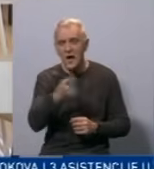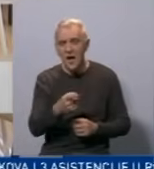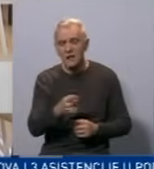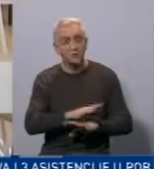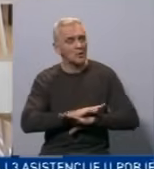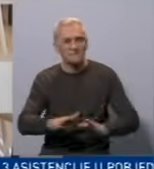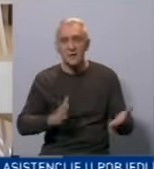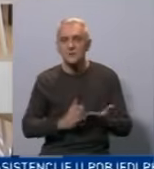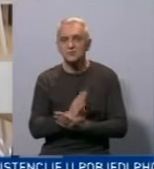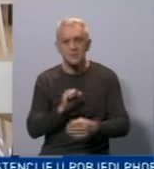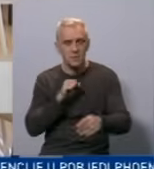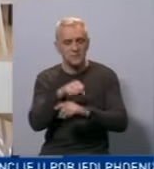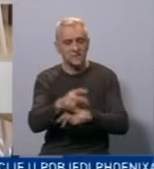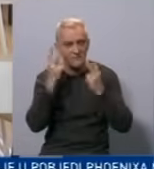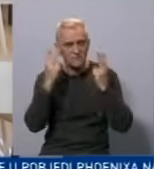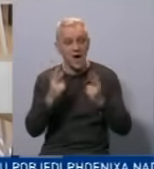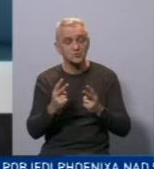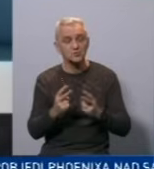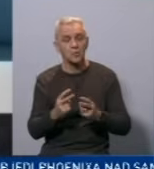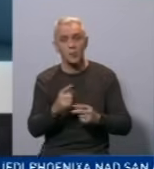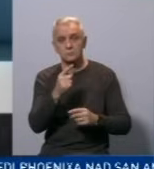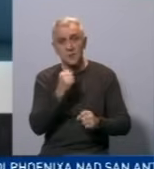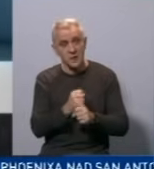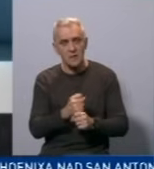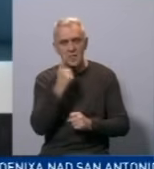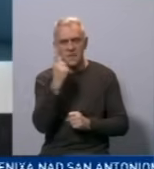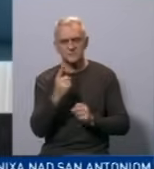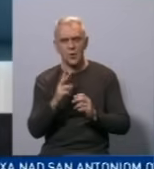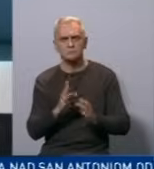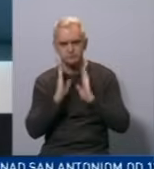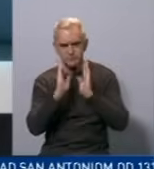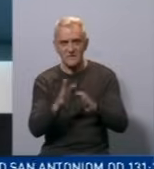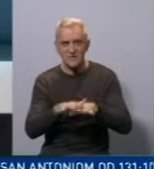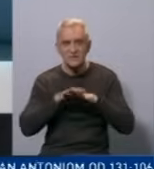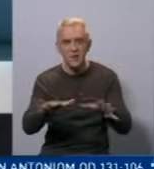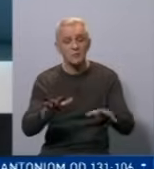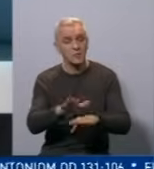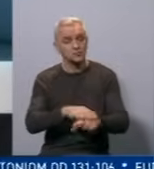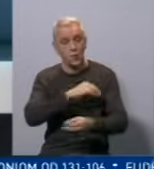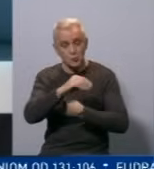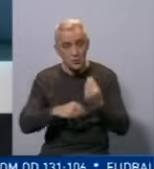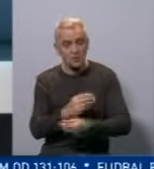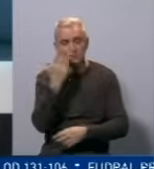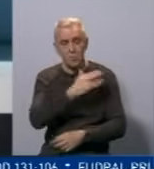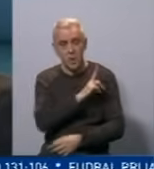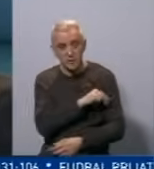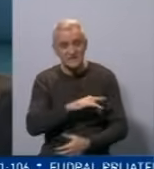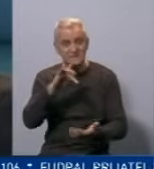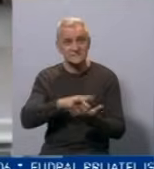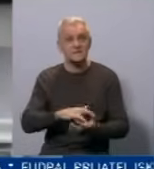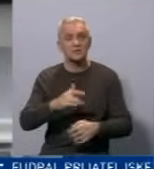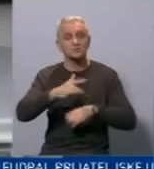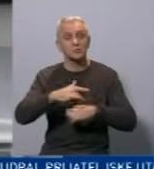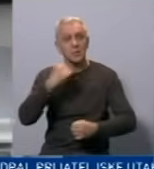svim slučajevima nasilja važno reagovati i imati jedinstven pravac djelovanja, počevši od roditelja, škole, policije, centra za socijalni